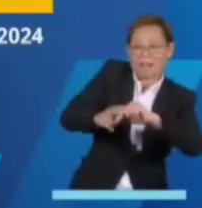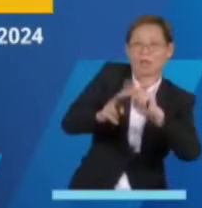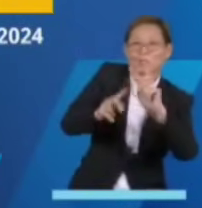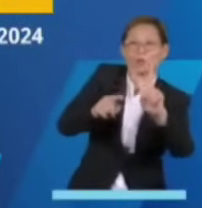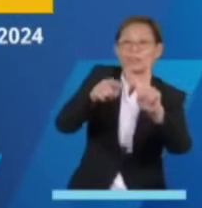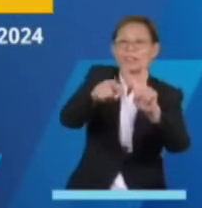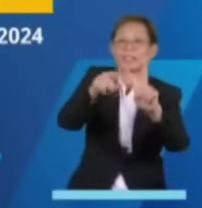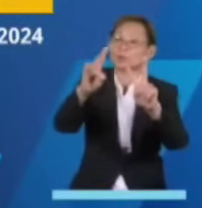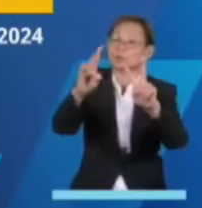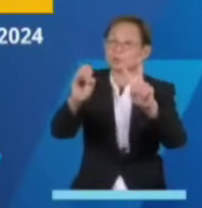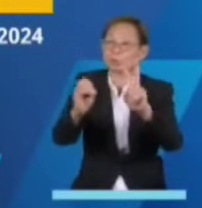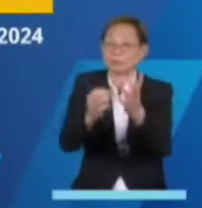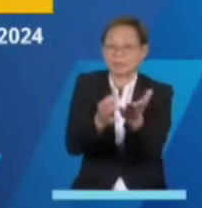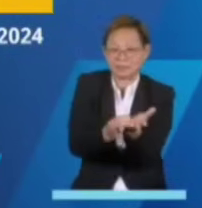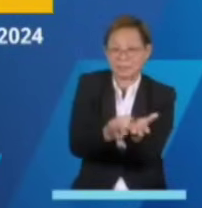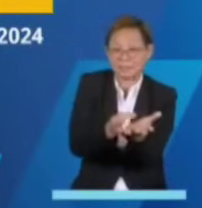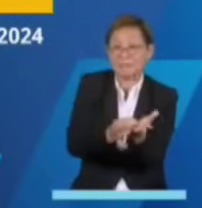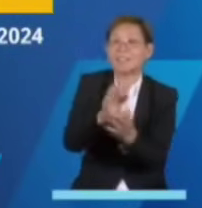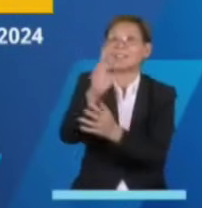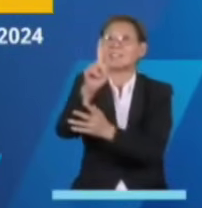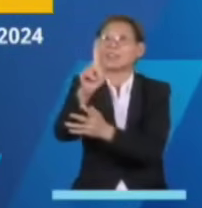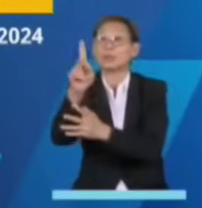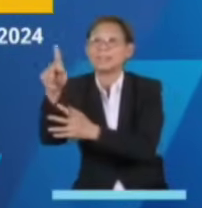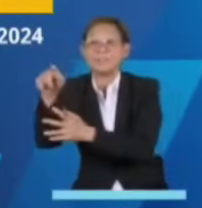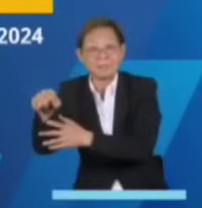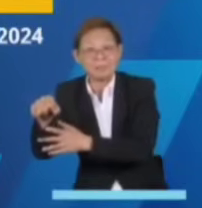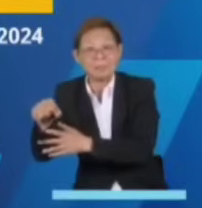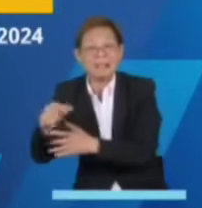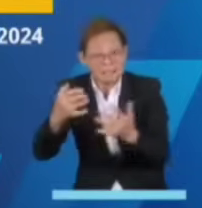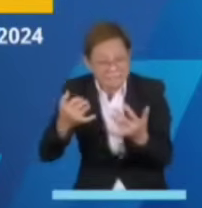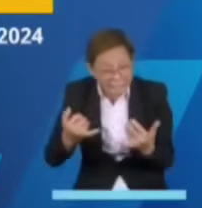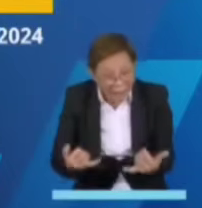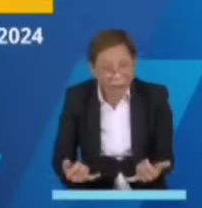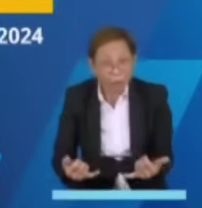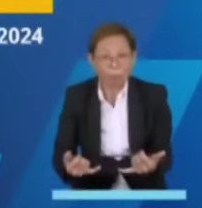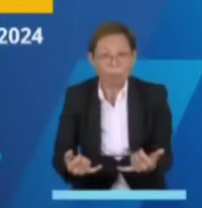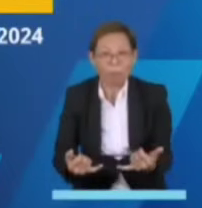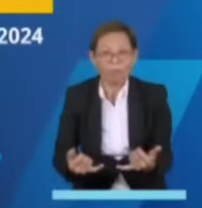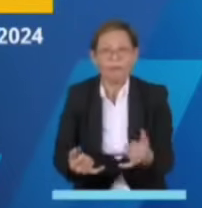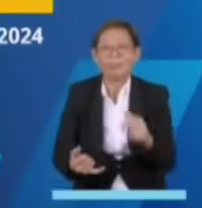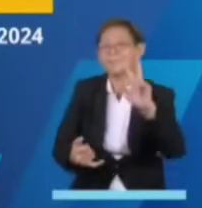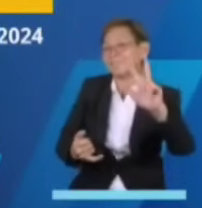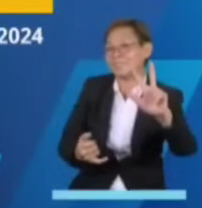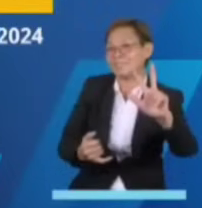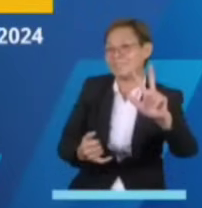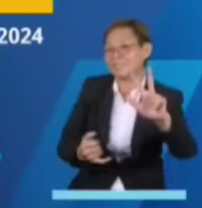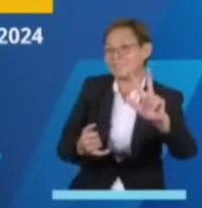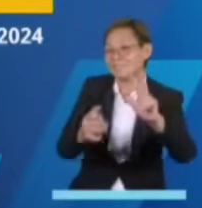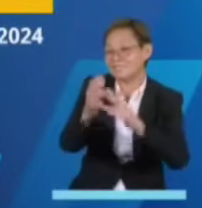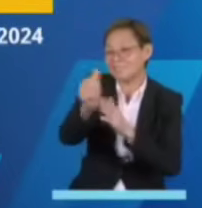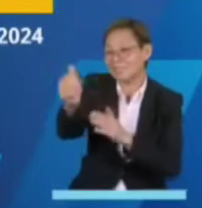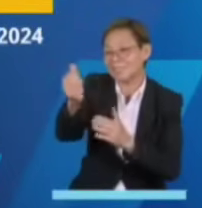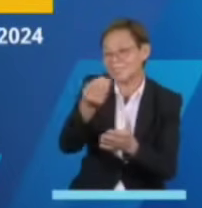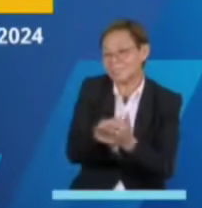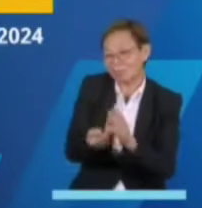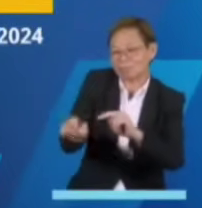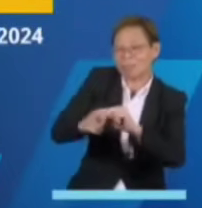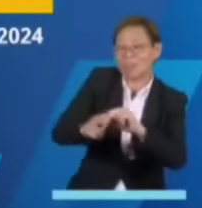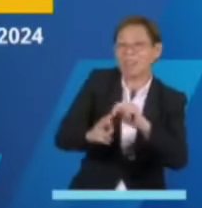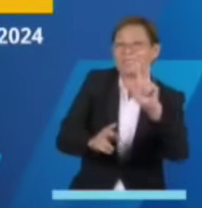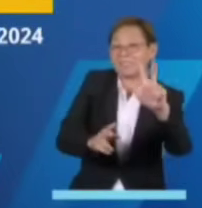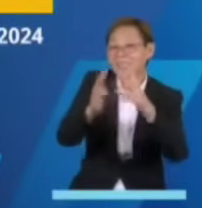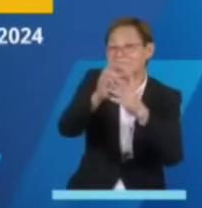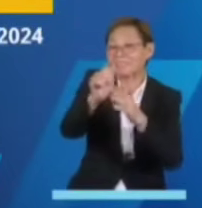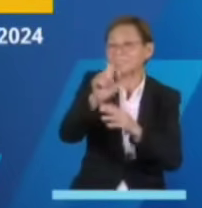RM2.70 sekilogram. Dan kini RM3